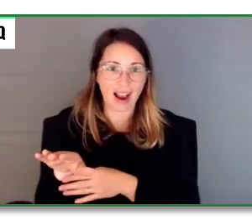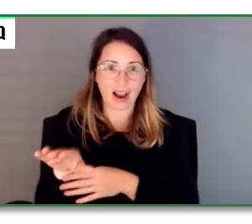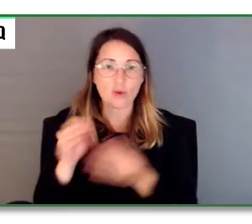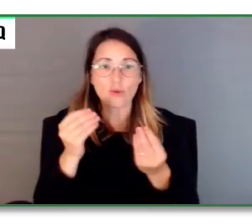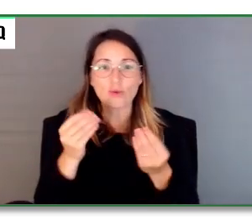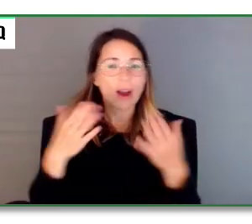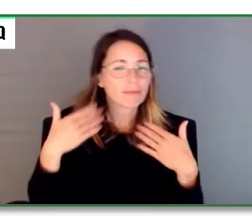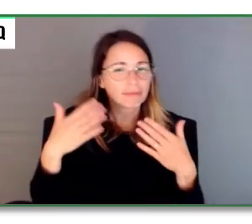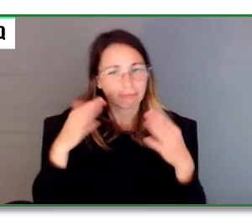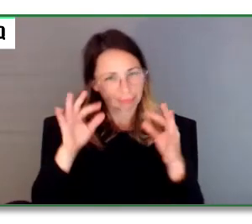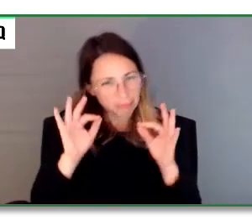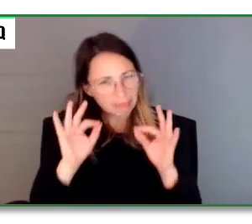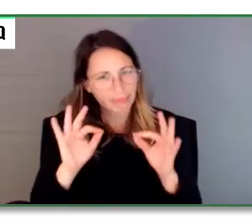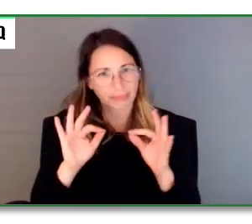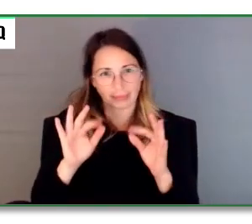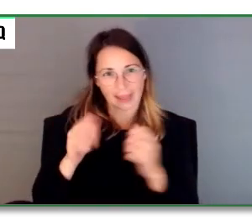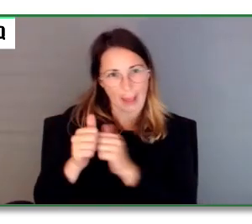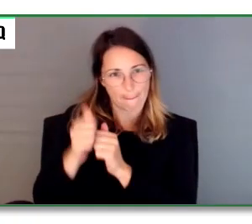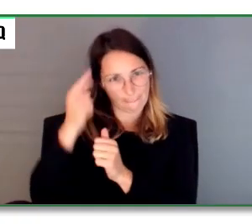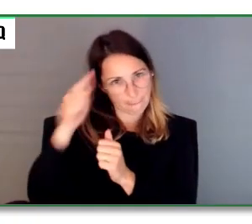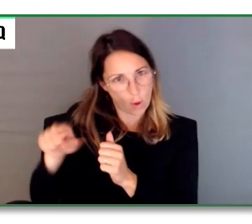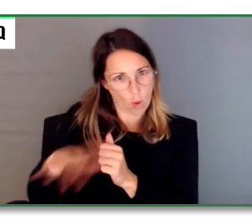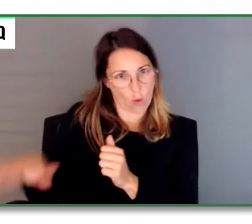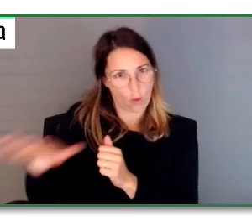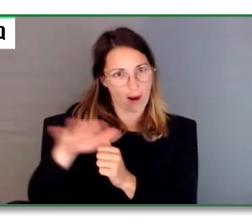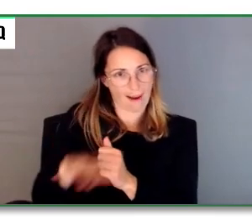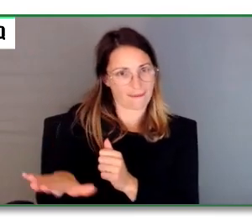enfants. Ça fait partie de notre programme.